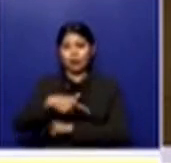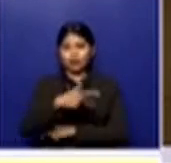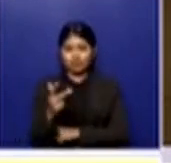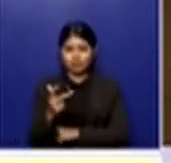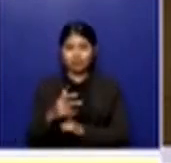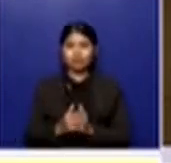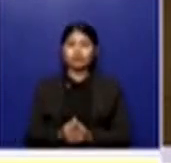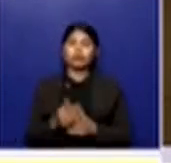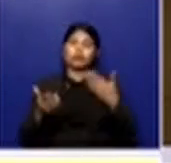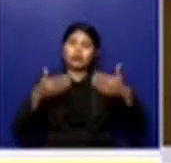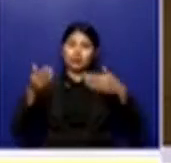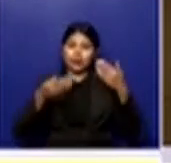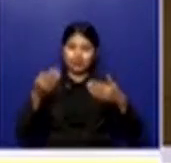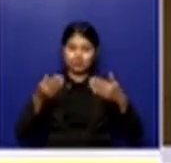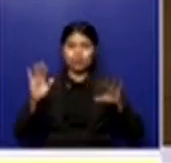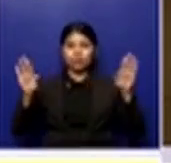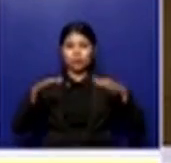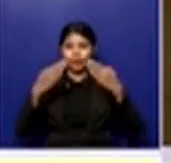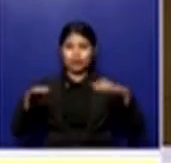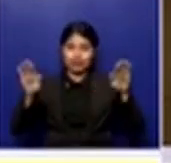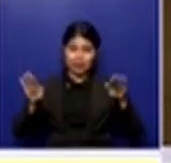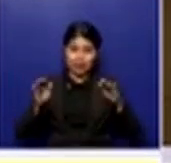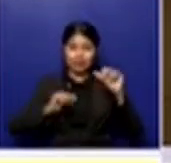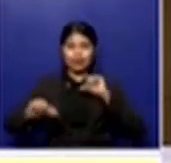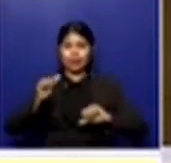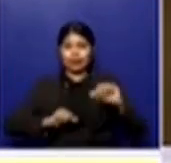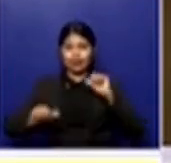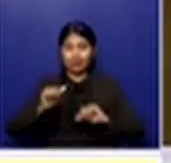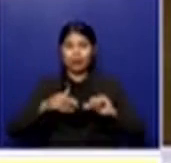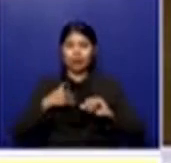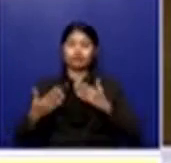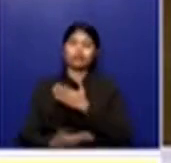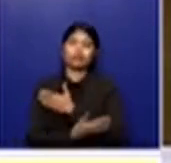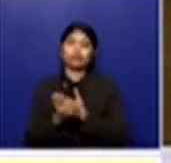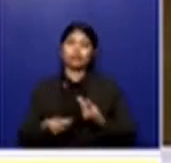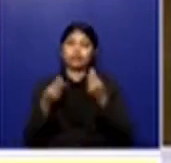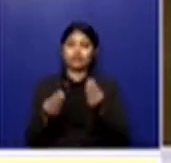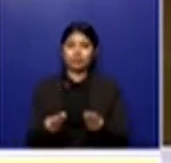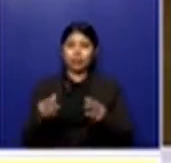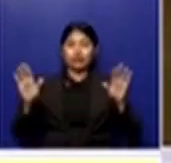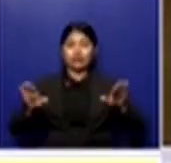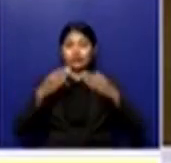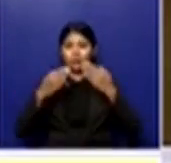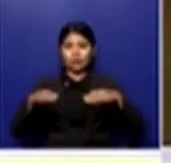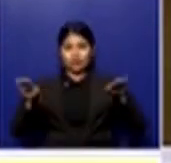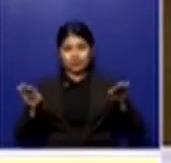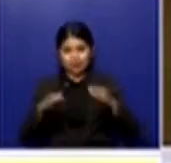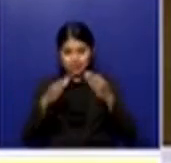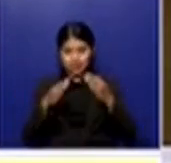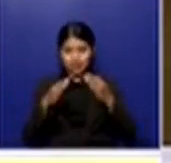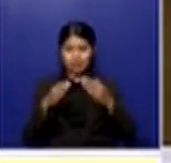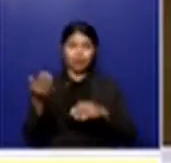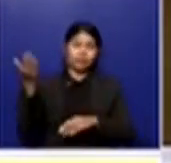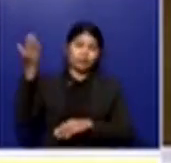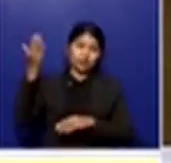รือแม้แต่กิจกรรมการแสดงดนตรีซึ่งเราได้เปิดพื้นที่ให้กับนักดนตรีไม่ว่าจะเป็นนักดนตรีใน